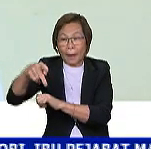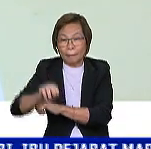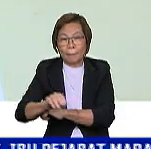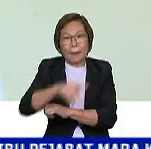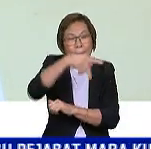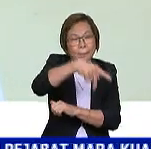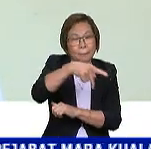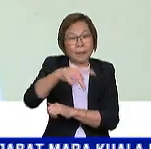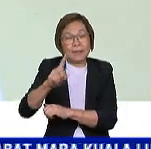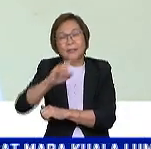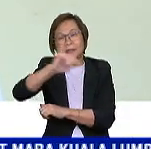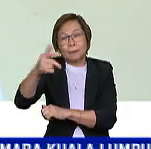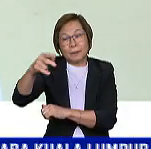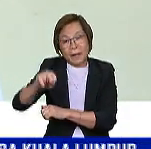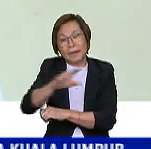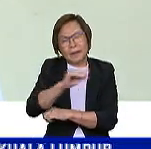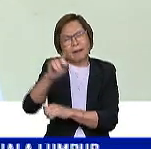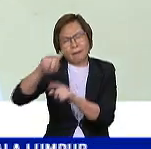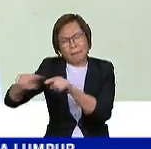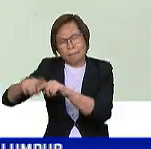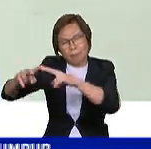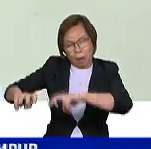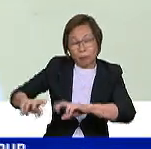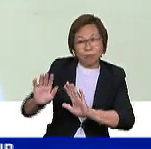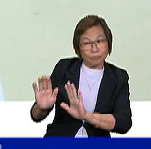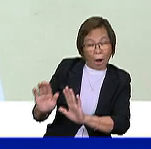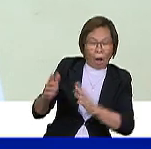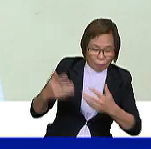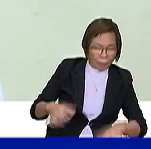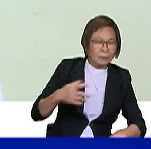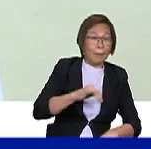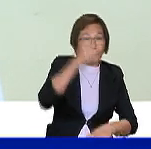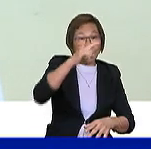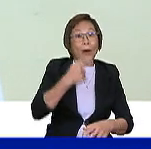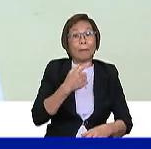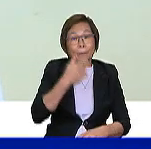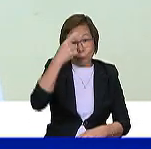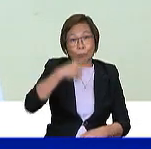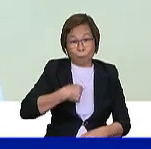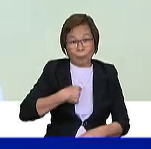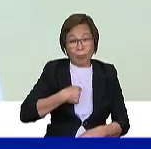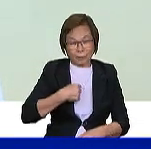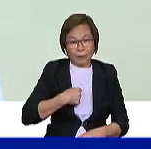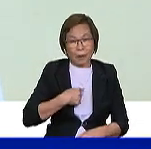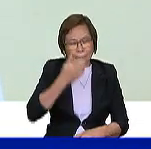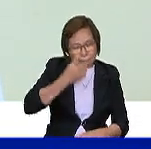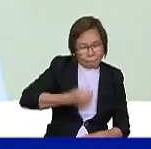PBD, JPN dan sebagainya. So pada saya yang paling elok adalah jangan pula